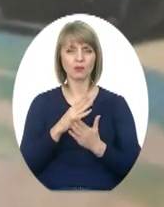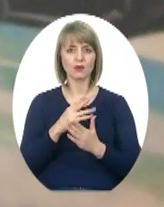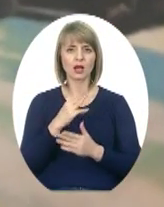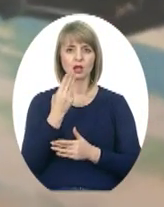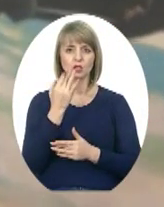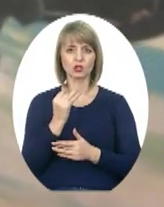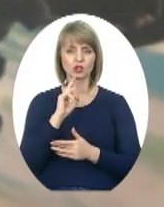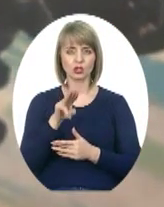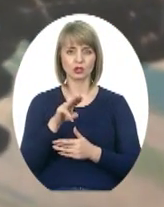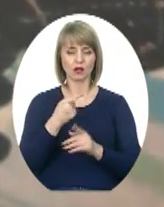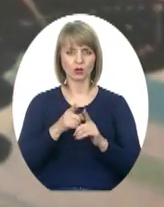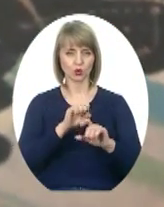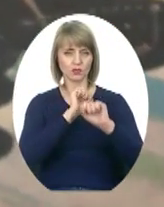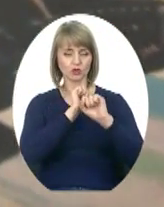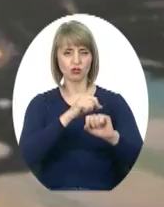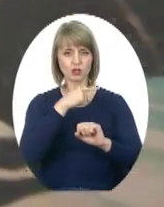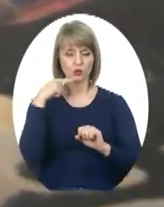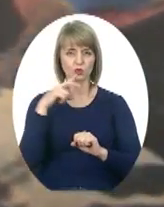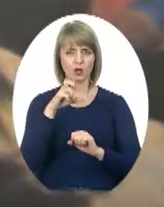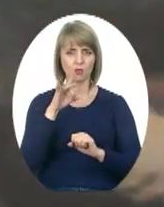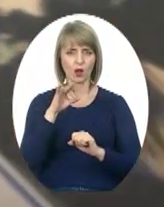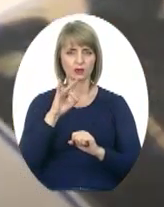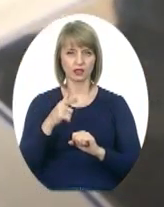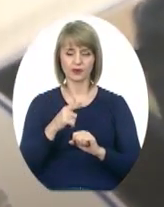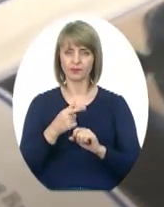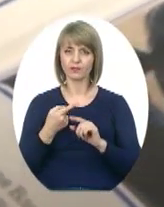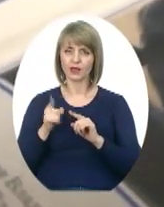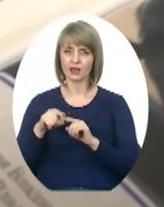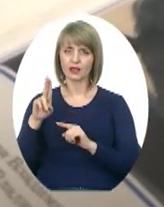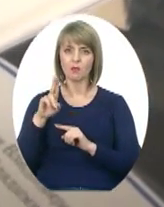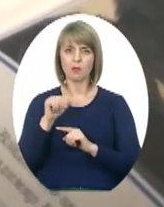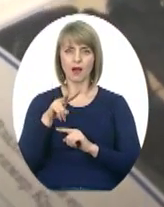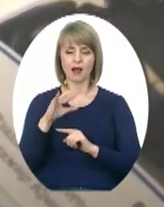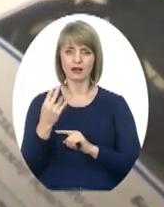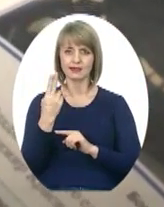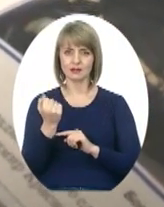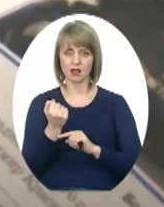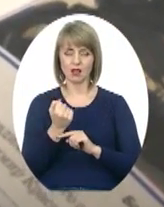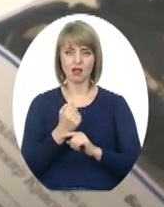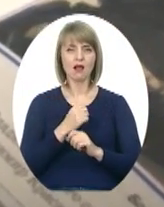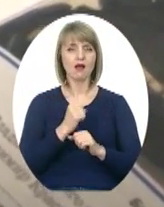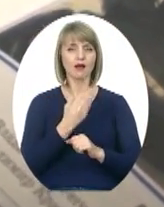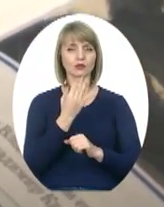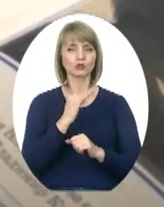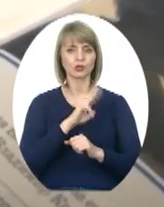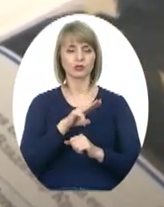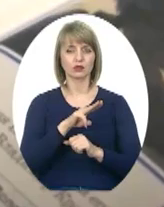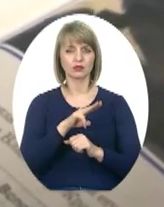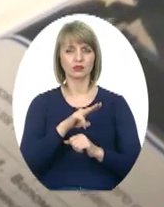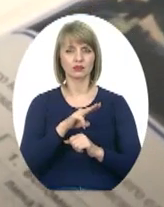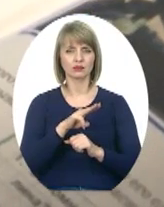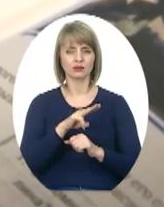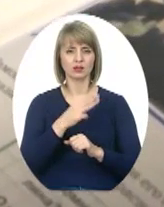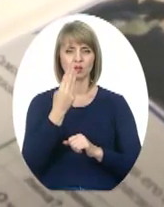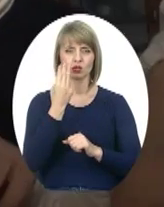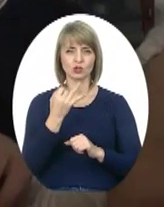пожалуйста, щит, которым защищался русский богатырь. Щит, это палец, да? Это палец. А щит?